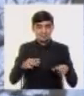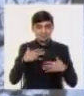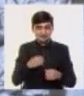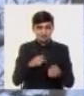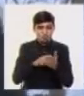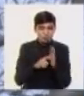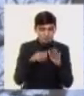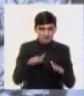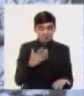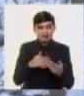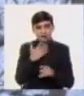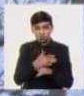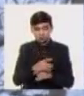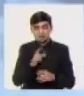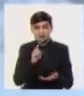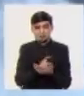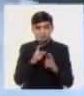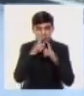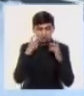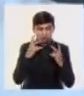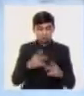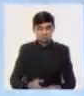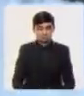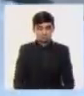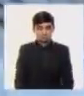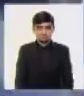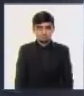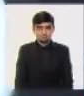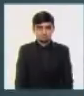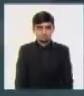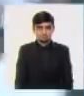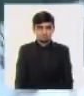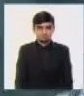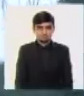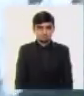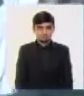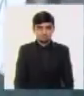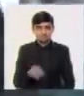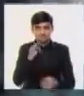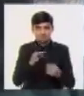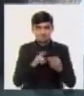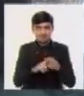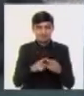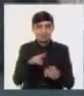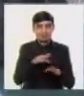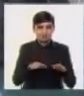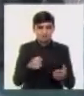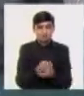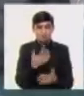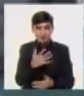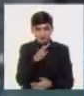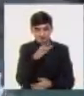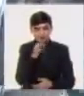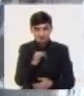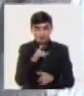помещении, так и на улице, нужно носить маски. Исключение только для детей до 5 лет и для